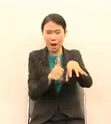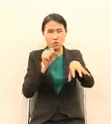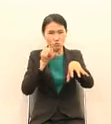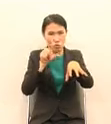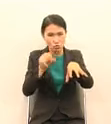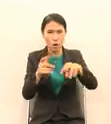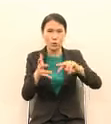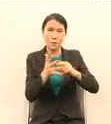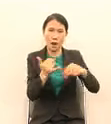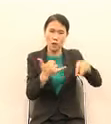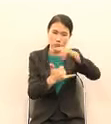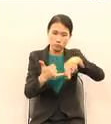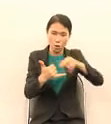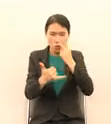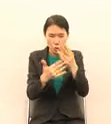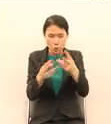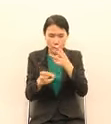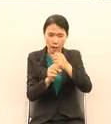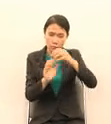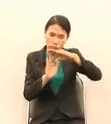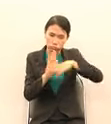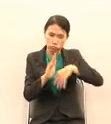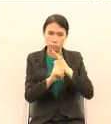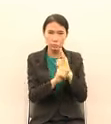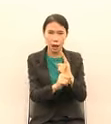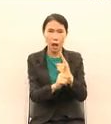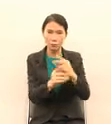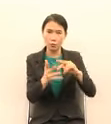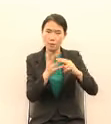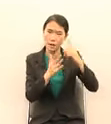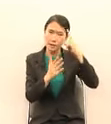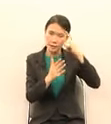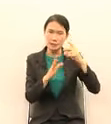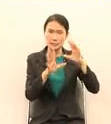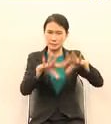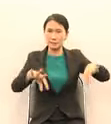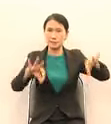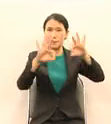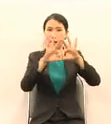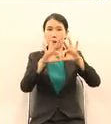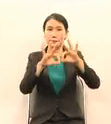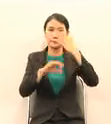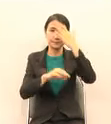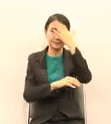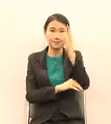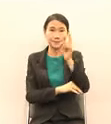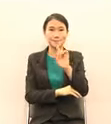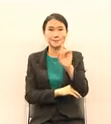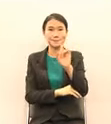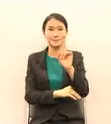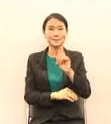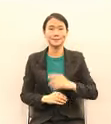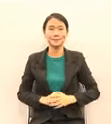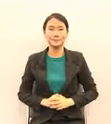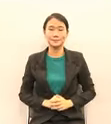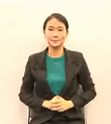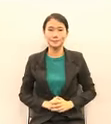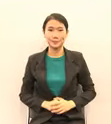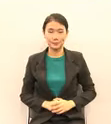ถที่จะให้การรักษาที่ถูกต้องนะฮะอันนี้ก็จะเป็นสิ่งที่เพราะว่าเวลาที่โร